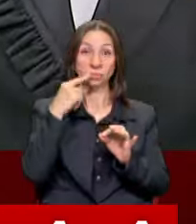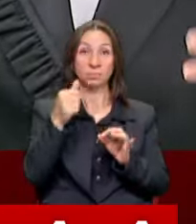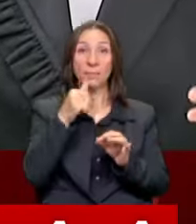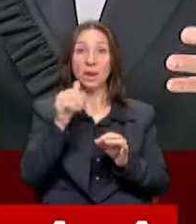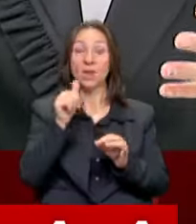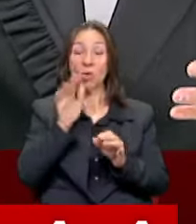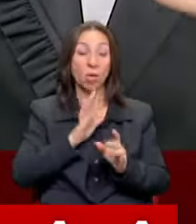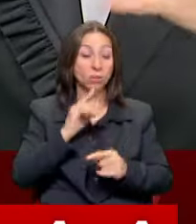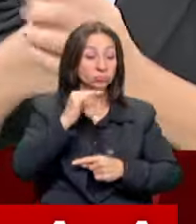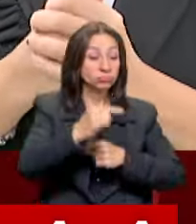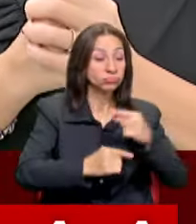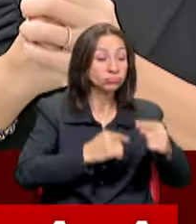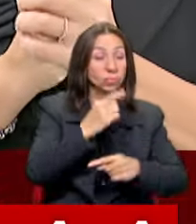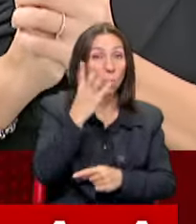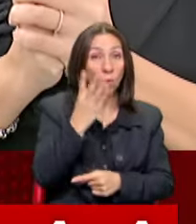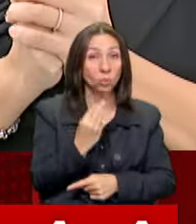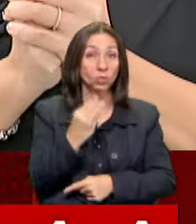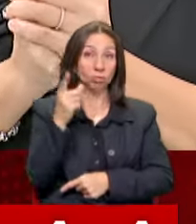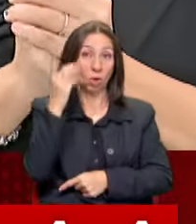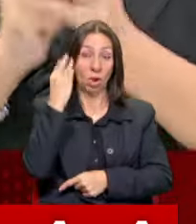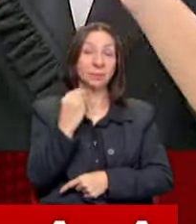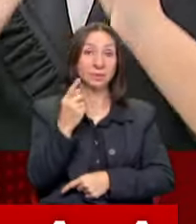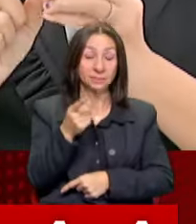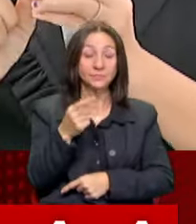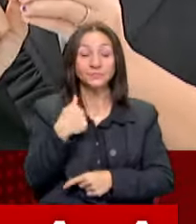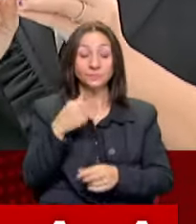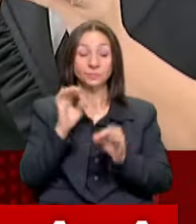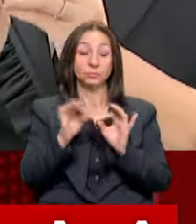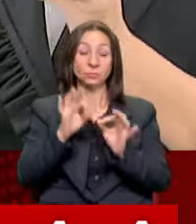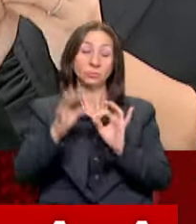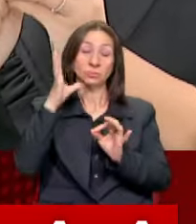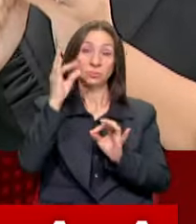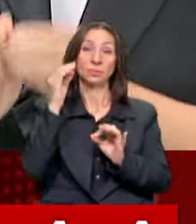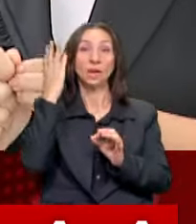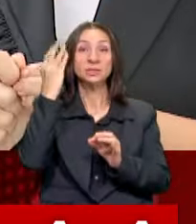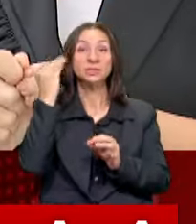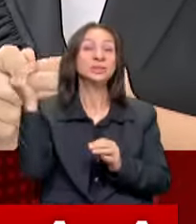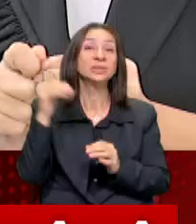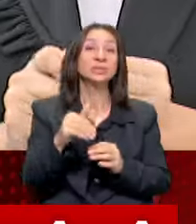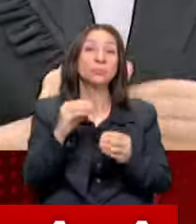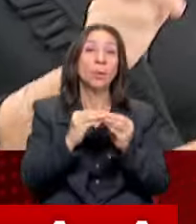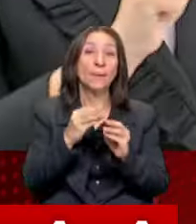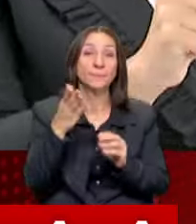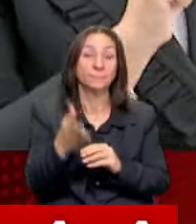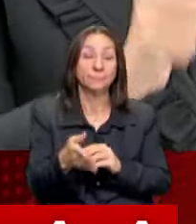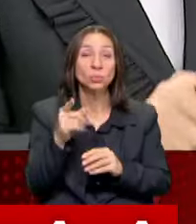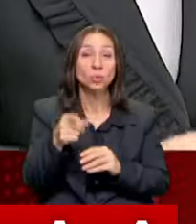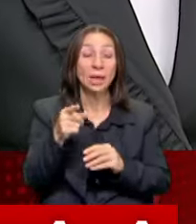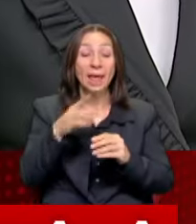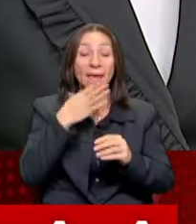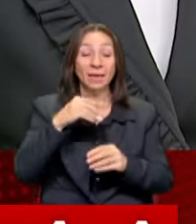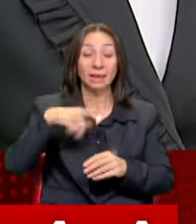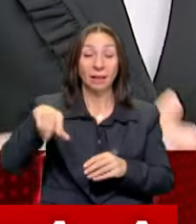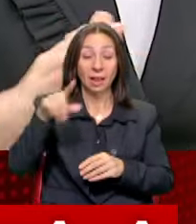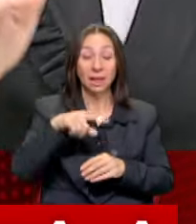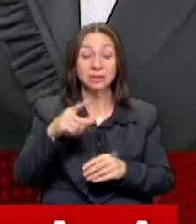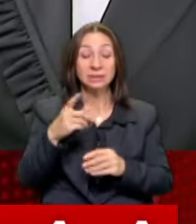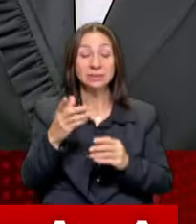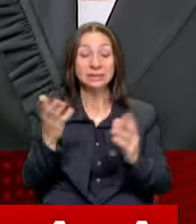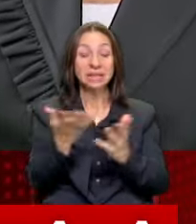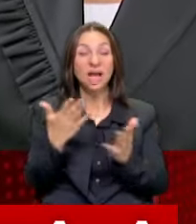Oğlan ekmesi geçtiğini de öğrendik bu vesileyle Ben ekonomistim diyen anlayışın getirdiği sonuç bugün emekliler